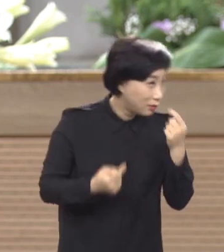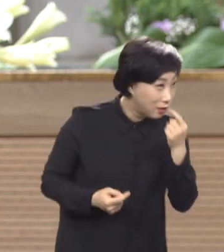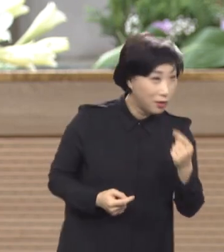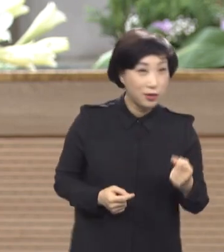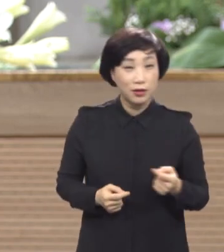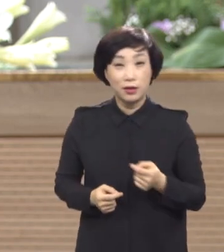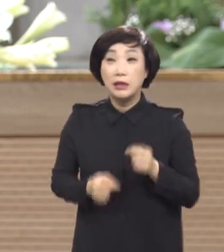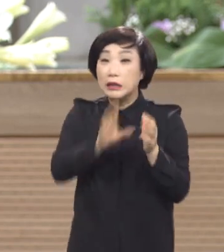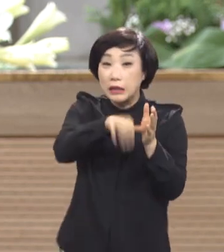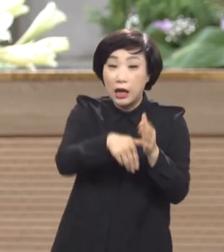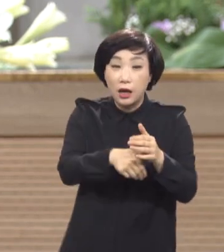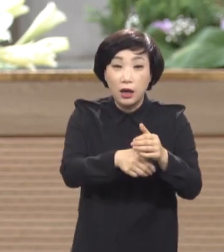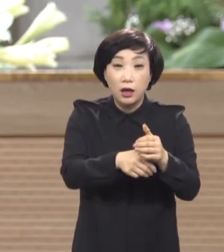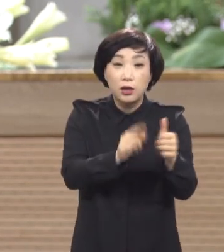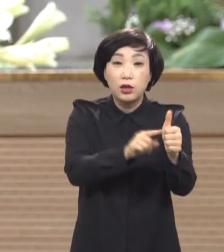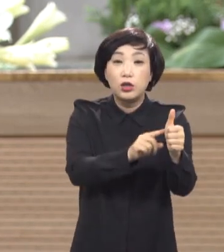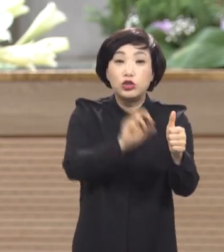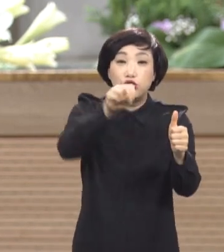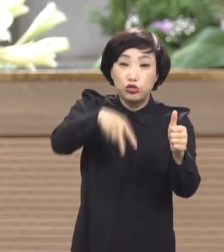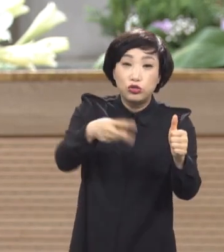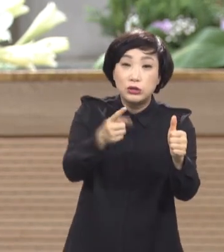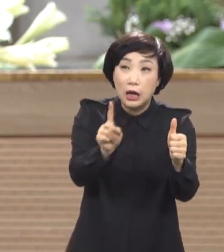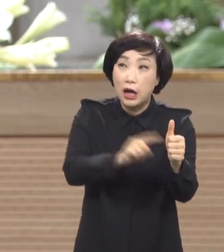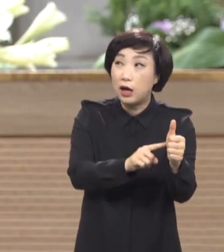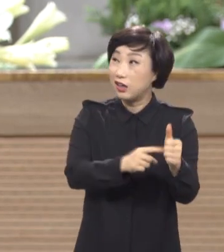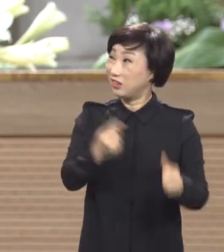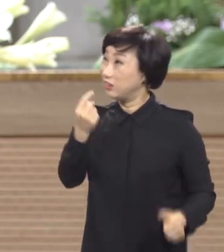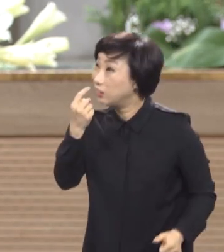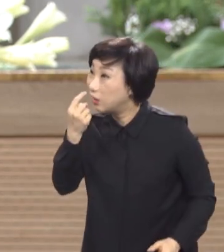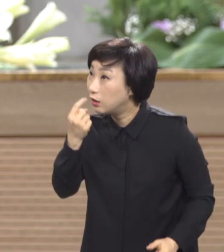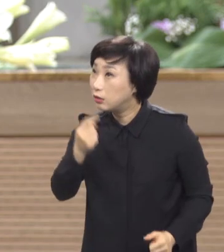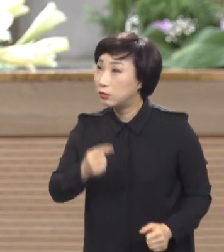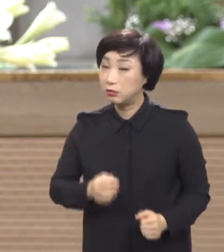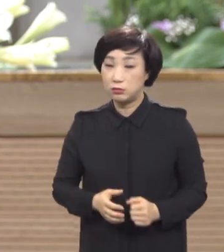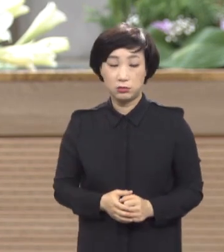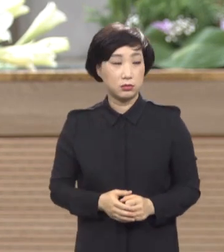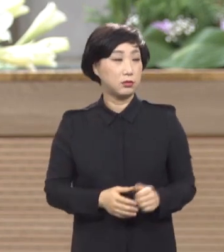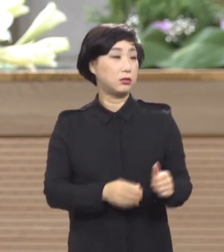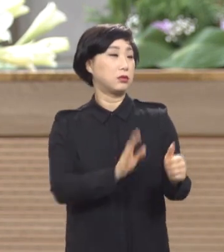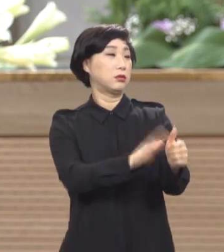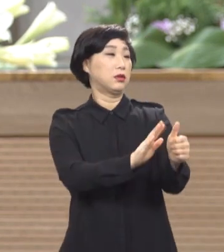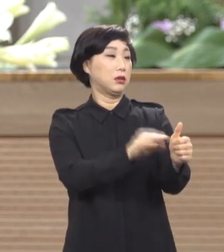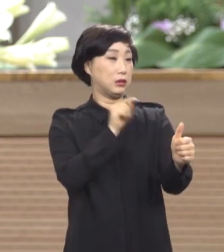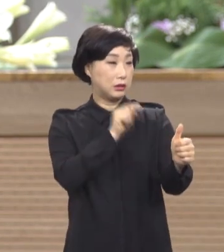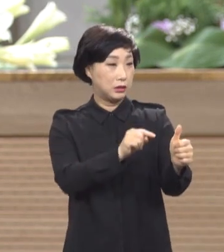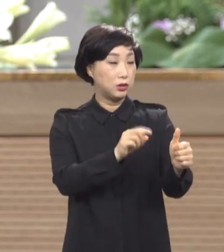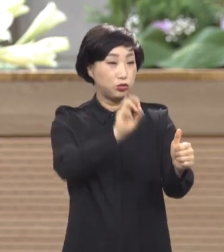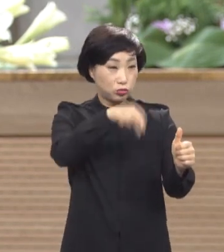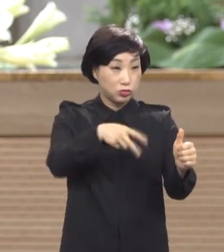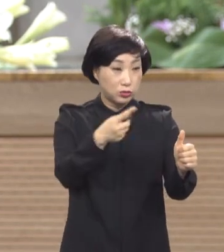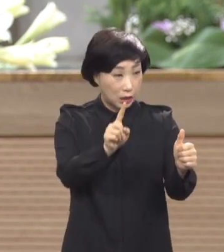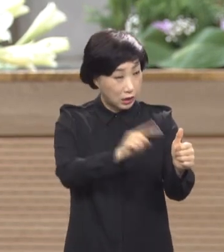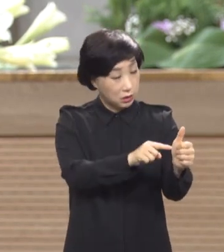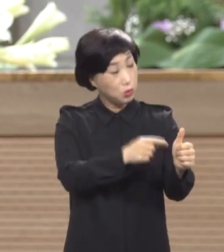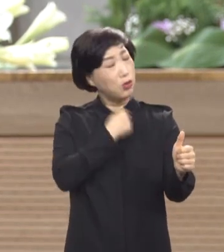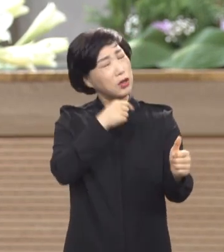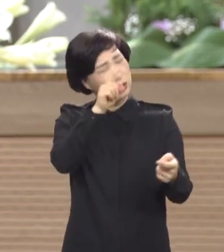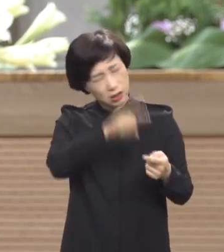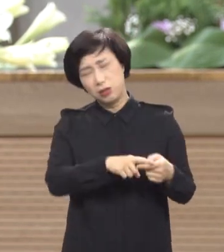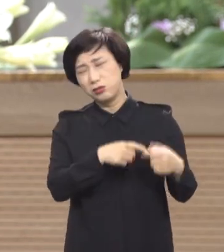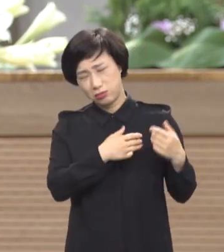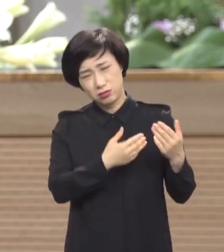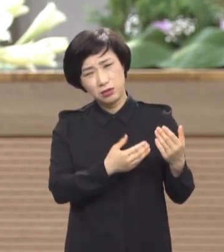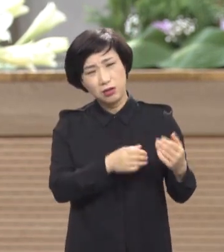유다가 접니까? 유다야 네가 하고 싶은 일을 해라